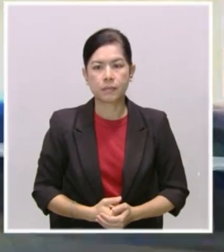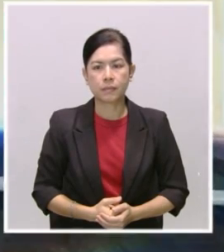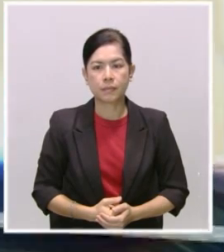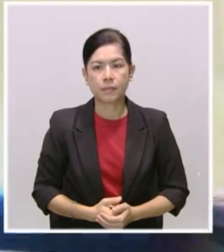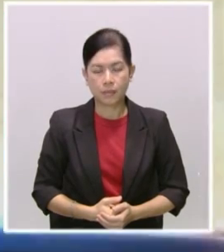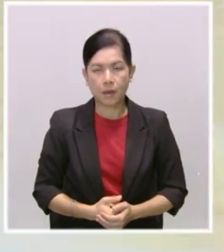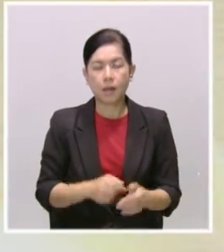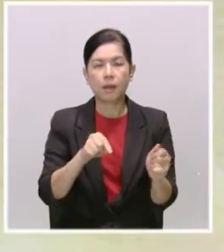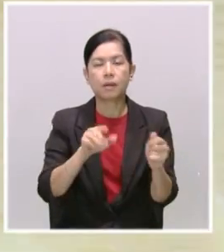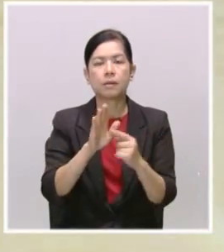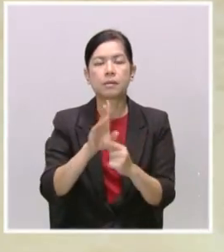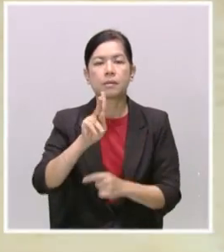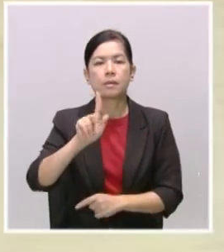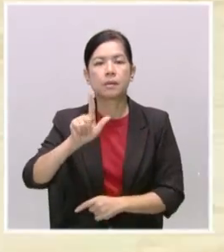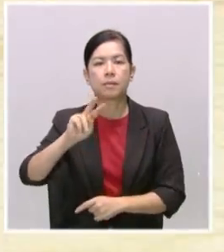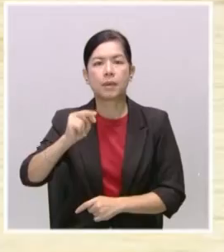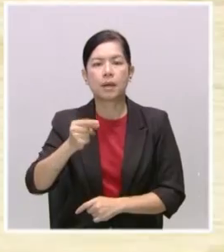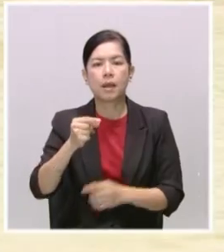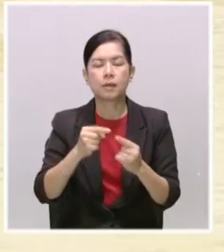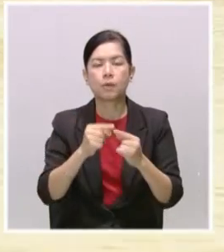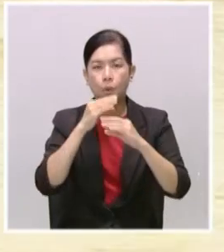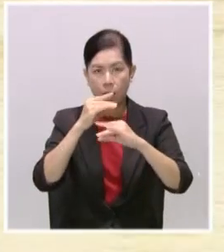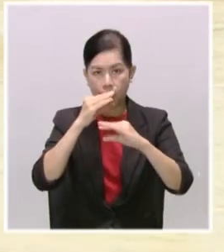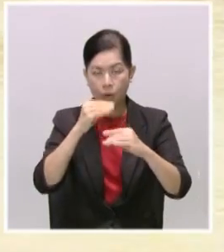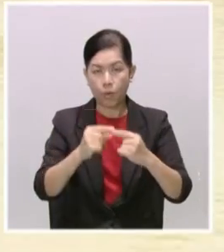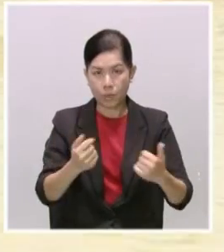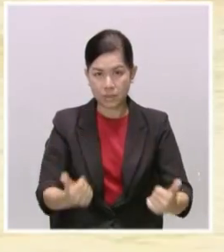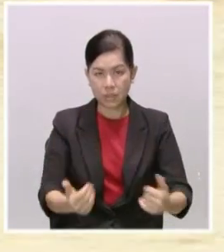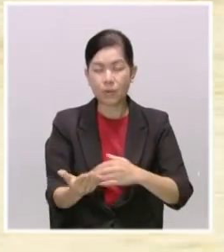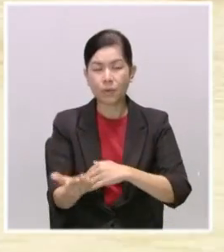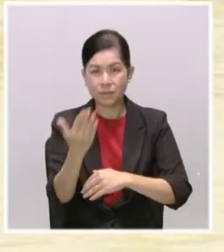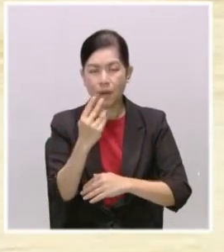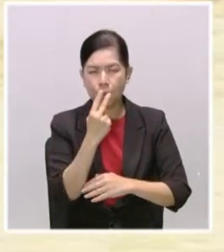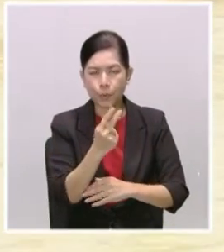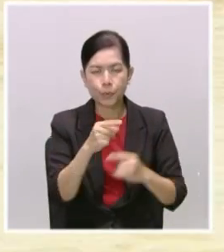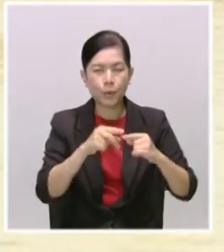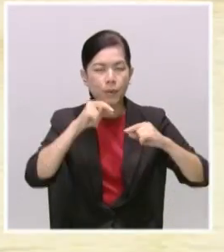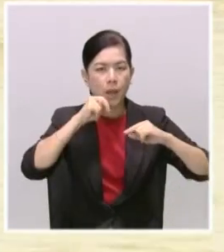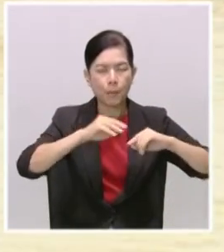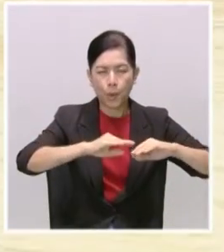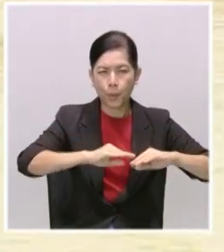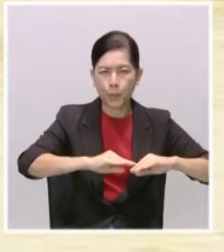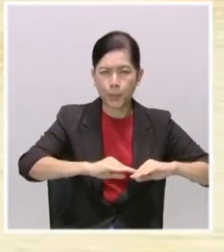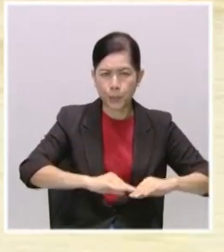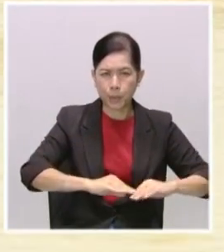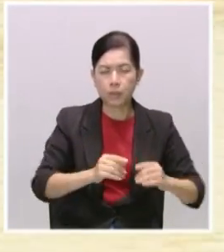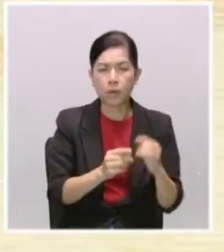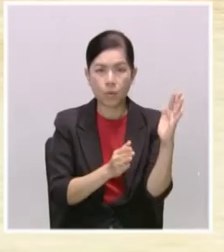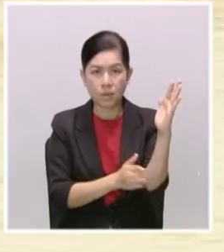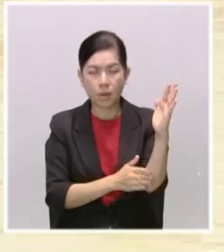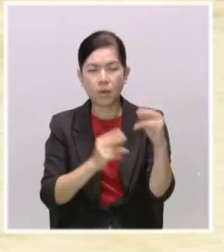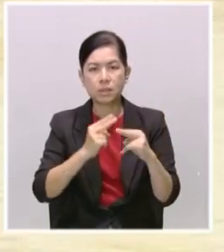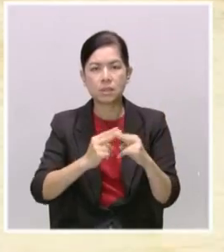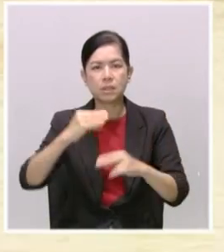ครับพื้นที่อำเภอแกลงจังหวัดระยองเช้าวันนี้ก็ถือว่าระดับน้ำนั้นลดลงไปอย่างต่อเนื่องนะครับโดยเฉพาะพื้นที่ของซอยโพทองแห่งนี้